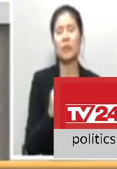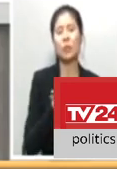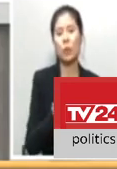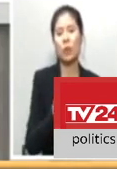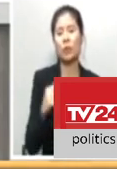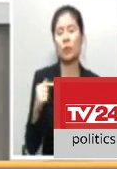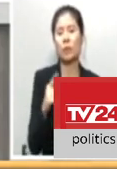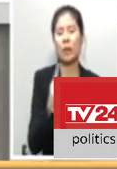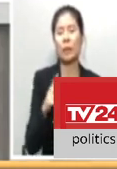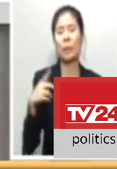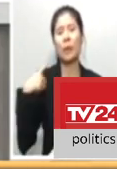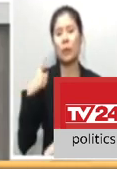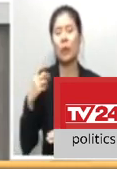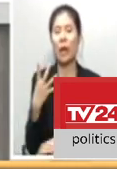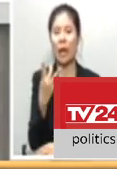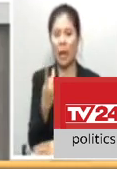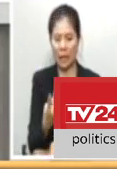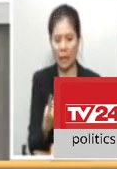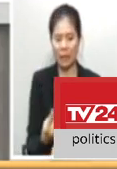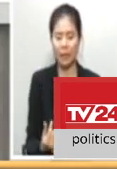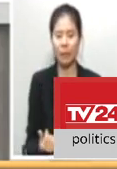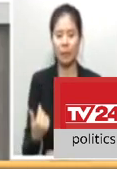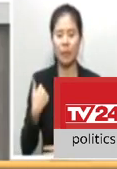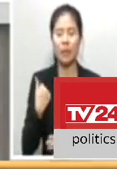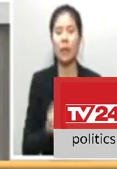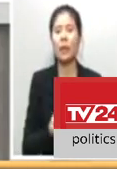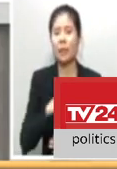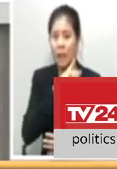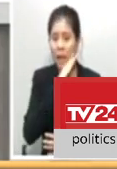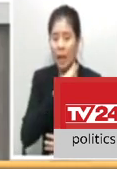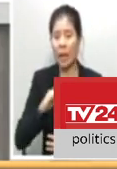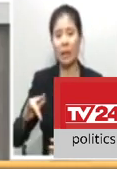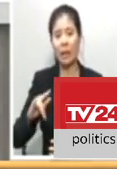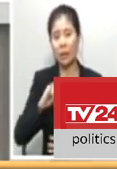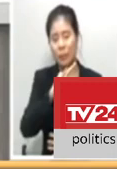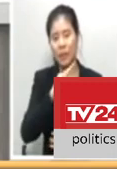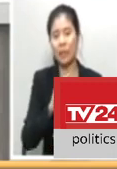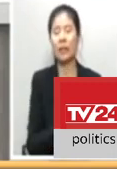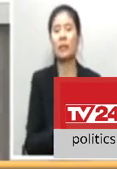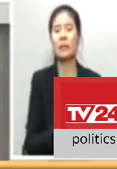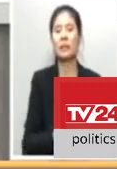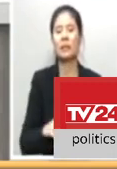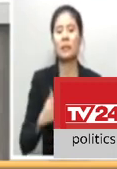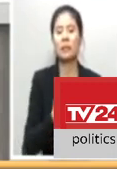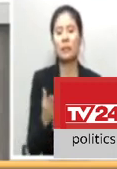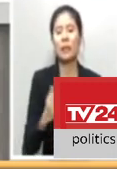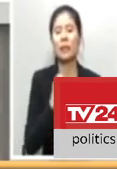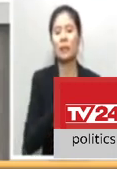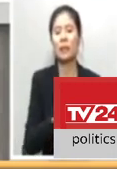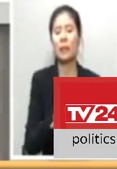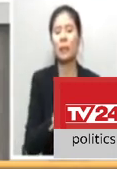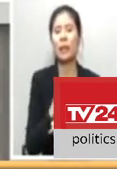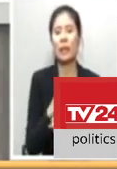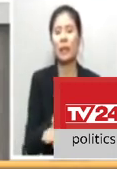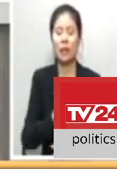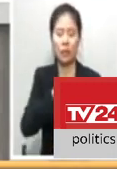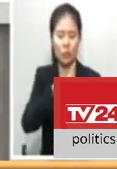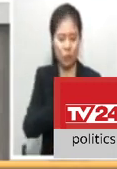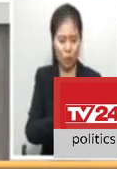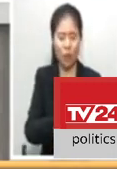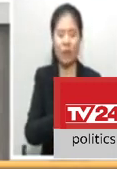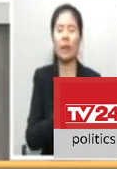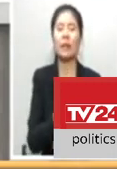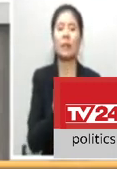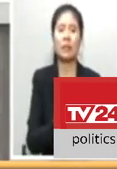ม็ดเงินตรงนั้นที่ลงไปแล้วซื้อเครื่องบินเนี่ยท่านซื้อมาแล้วเนี่ยท่านก็ต้องเสียค่าจอดอีกแต่ว่